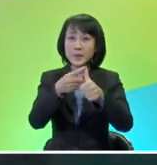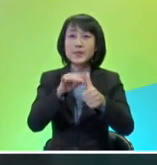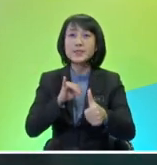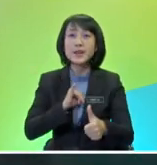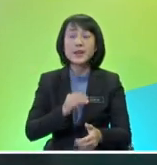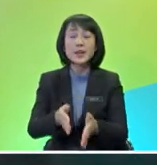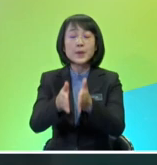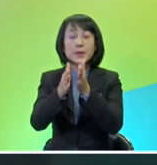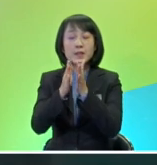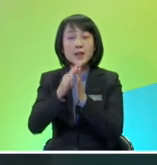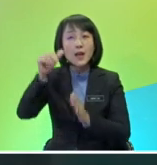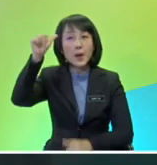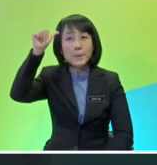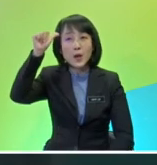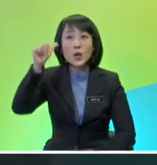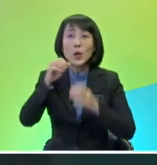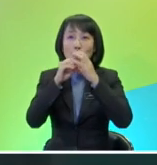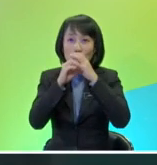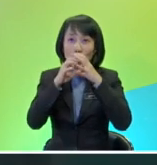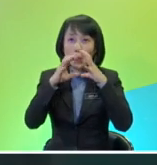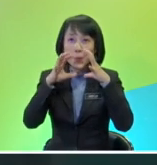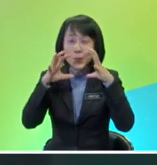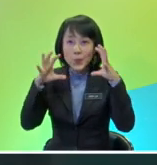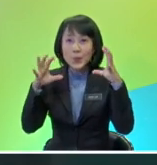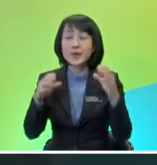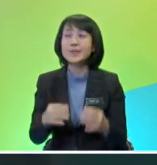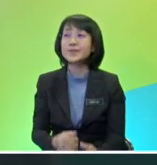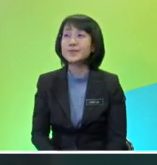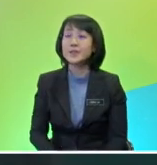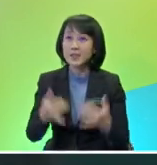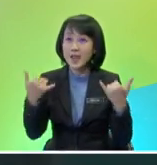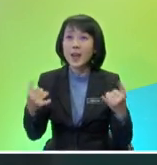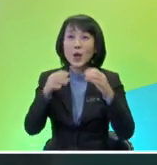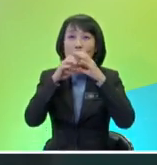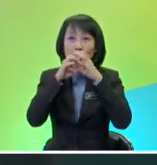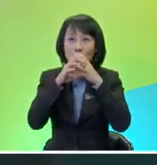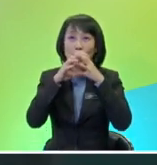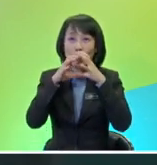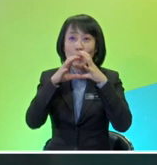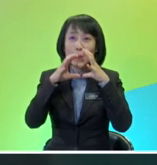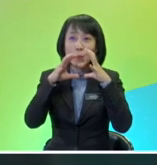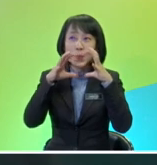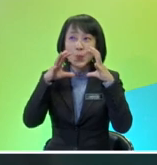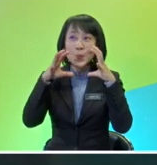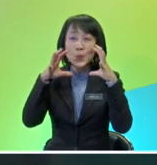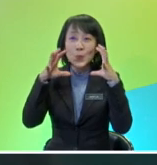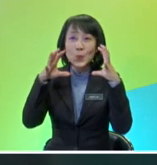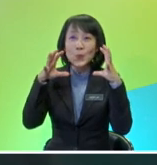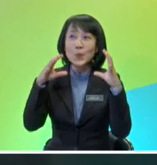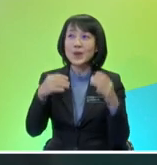Akmal untuk tiup balon tu. Tiup balon ni? Saya pun nak tiup. Okey, tiup sekarang ke cikgu? Ya, tiup sekarang. Okey, 1, 2, 3.